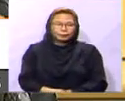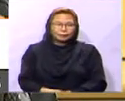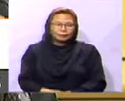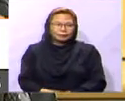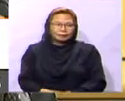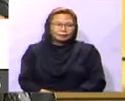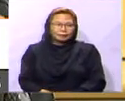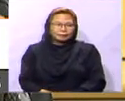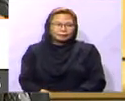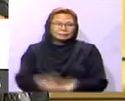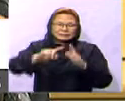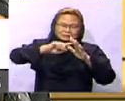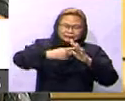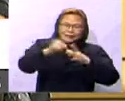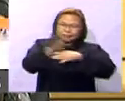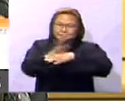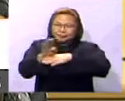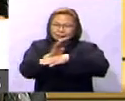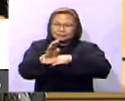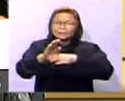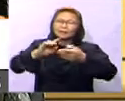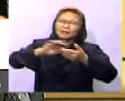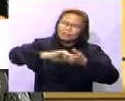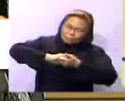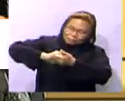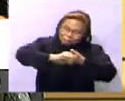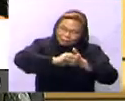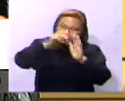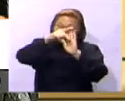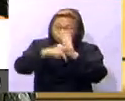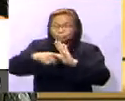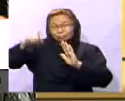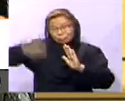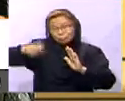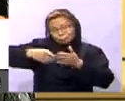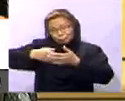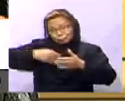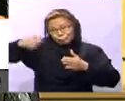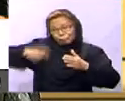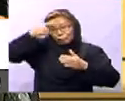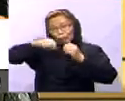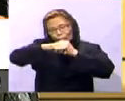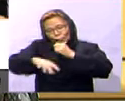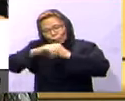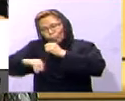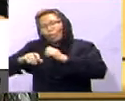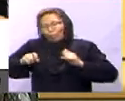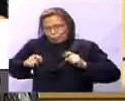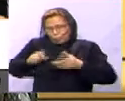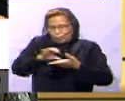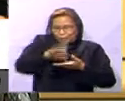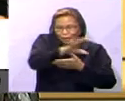Di implementation of business-friendly policies is a prerequisite for promoting private investments